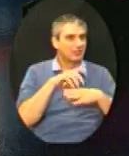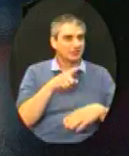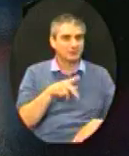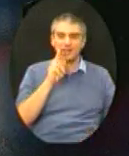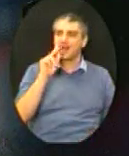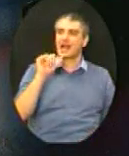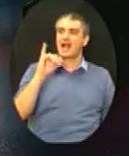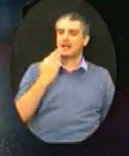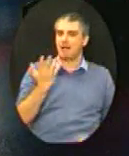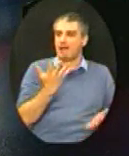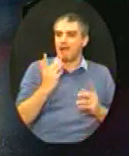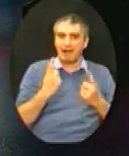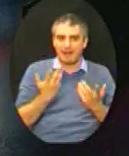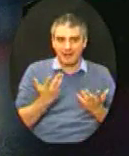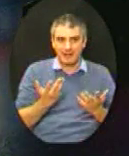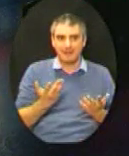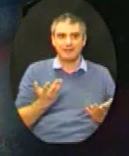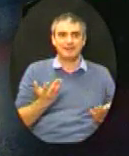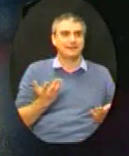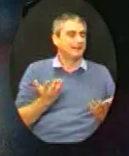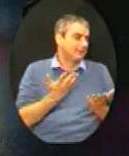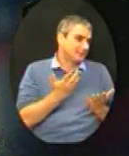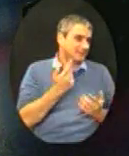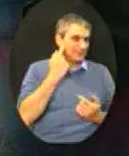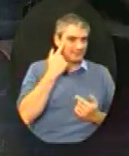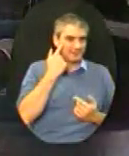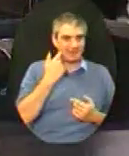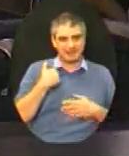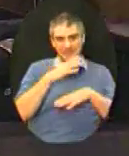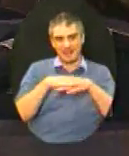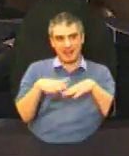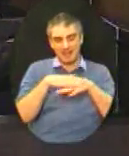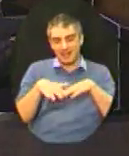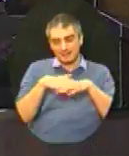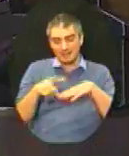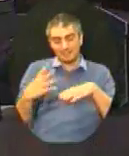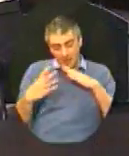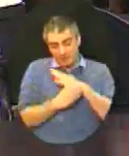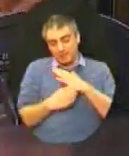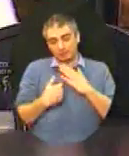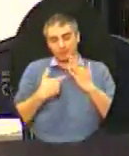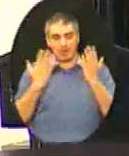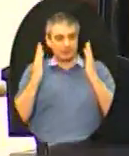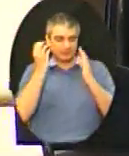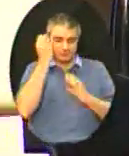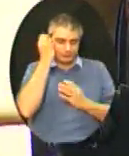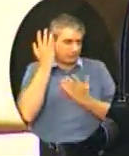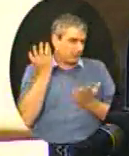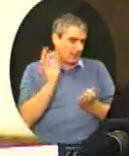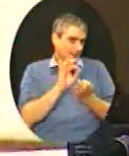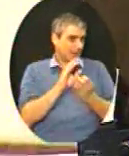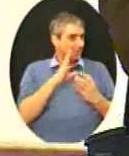קאיה. קאיה. איך זה קרה? מה? את יודעת, ליטפתי. לא התגוששתם. והיא נשכה אותי, זה באמת שטויות, זה לא